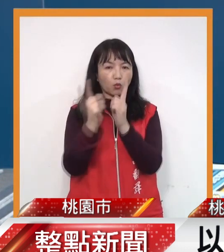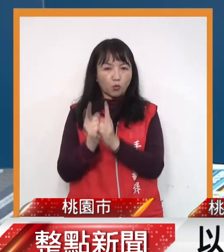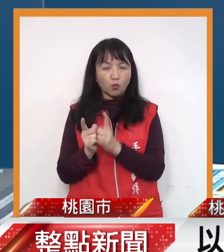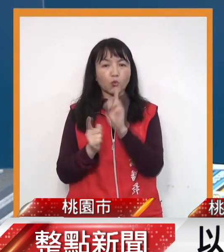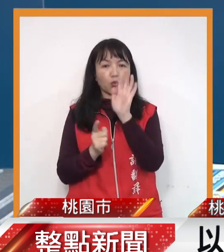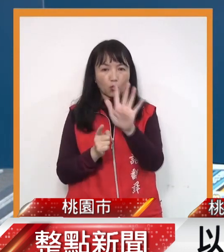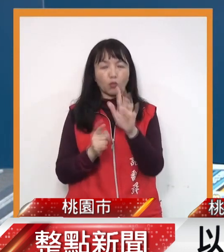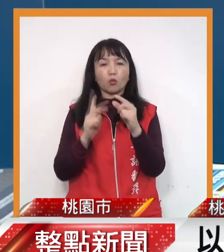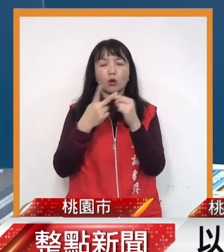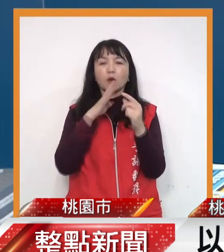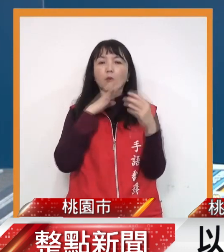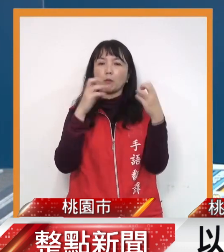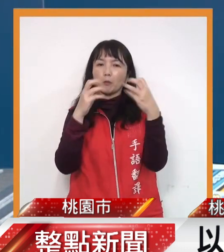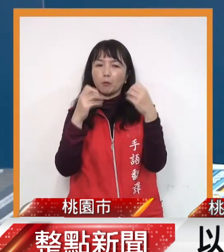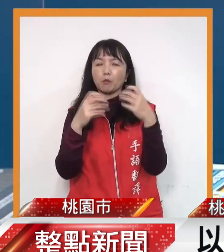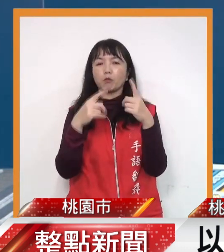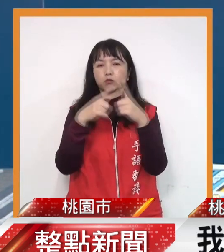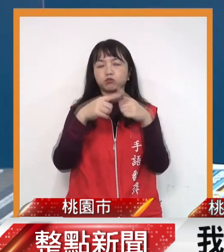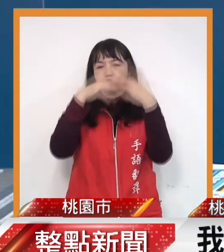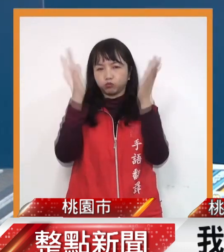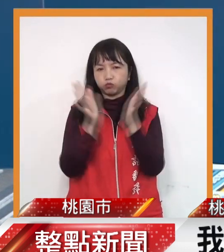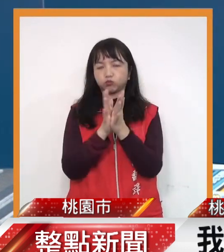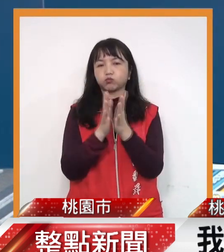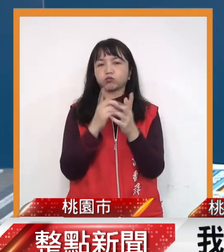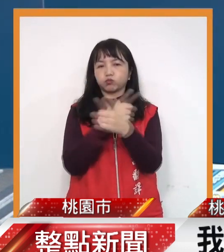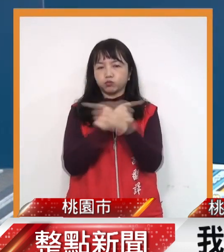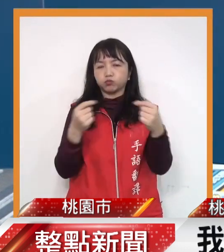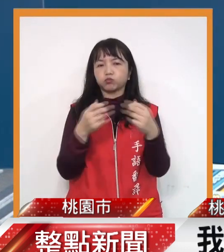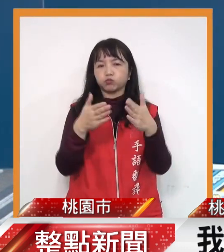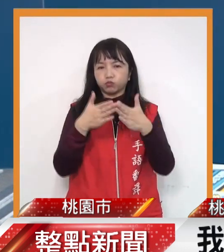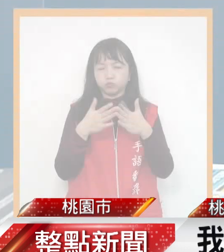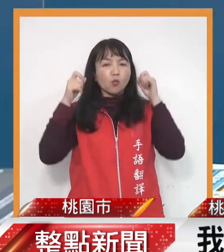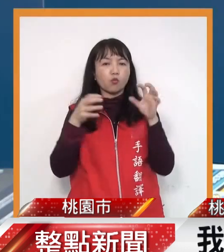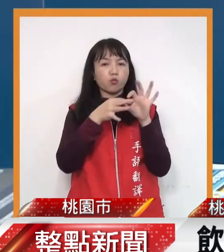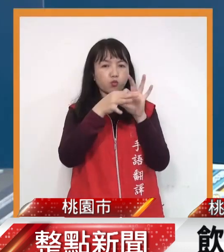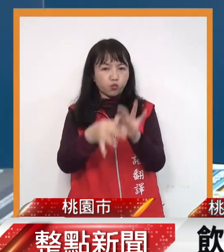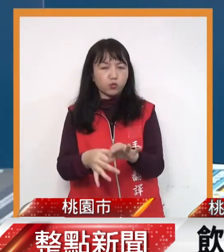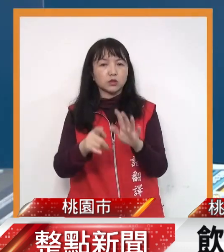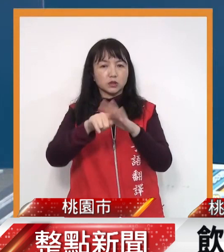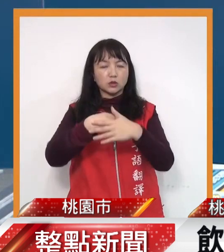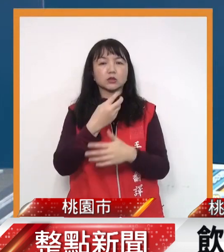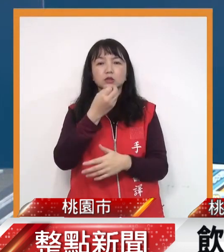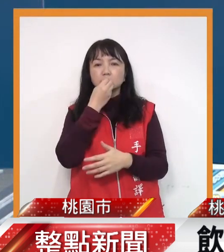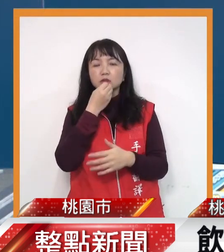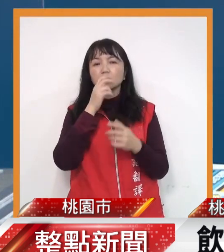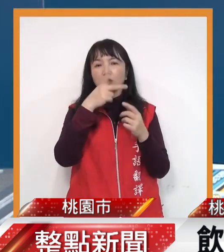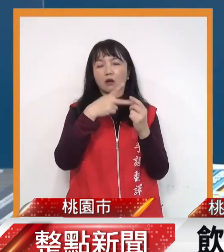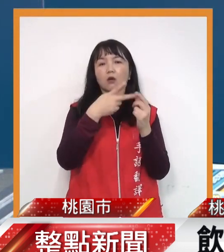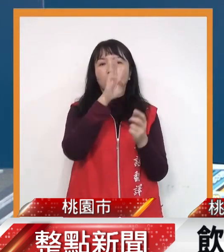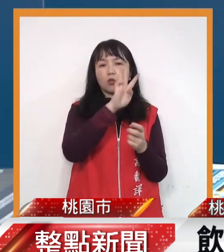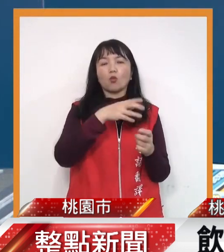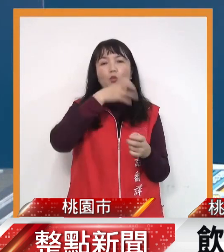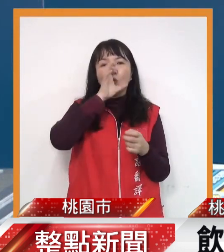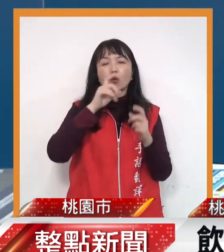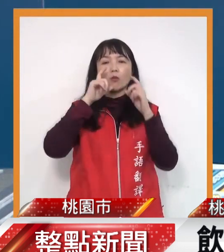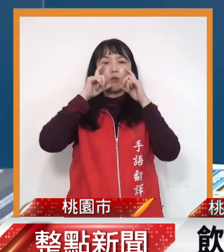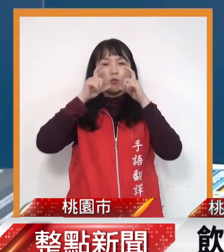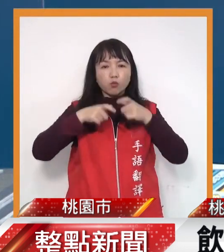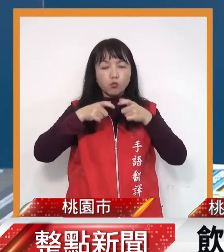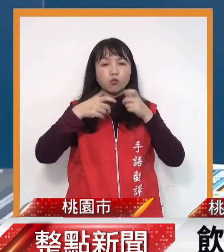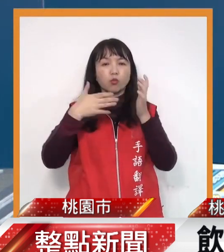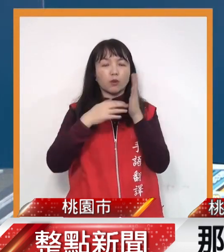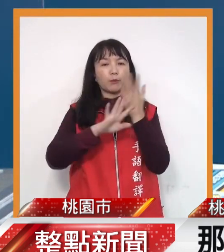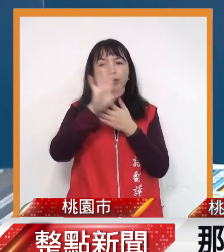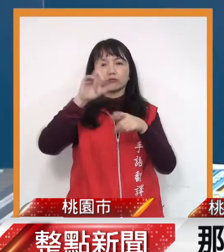接触或者是交谈的人，我们也都会扩大这个居隔范围。饮食跟喝水之外哈。哦口罩都要佩戴